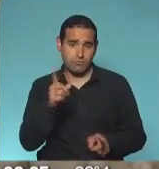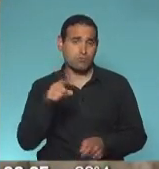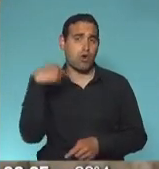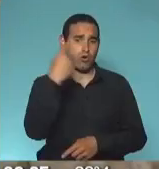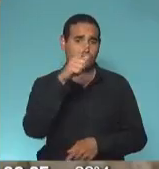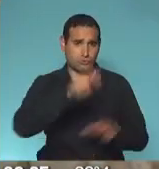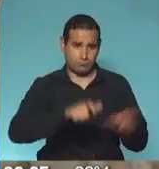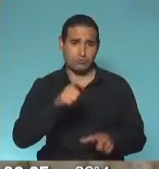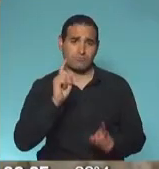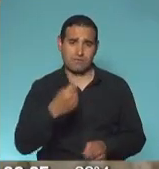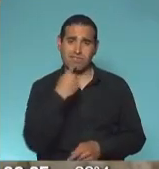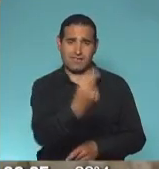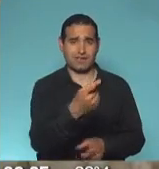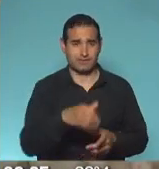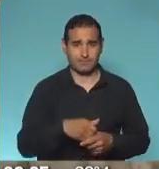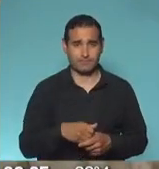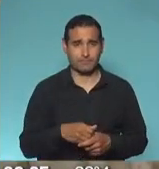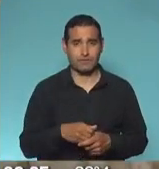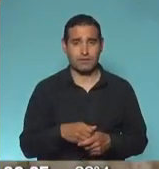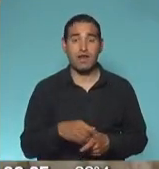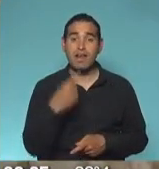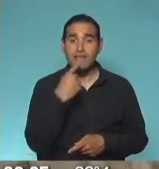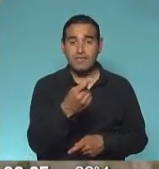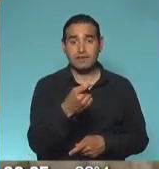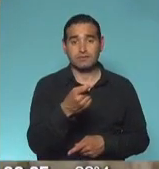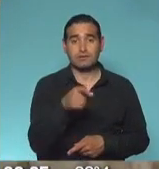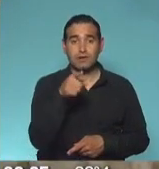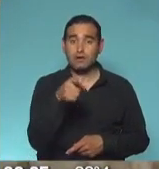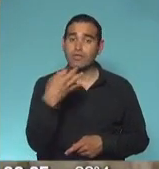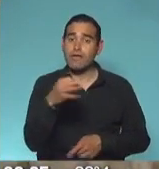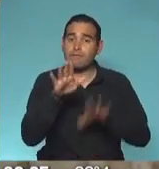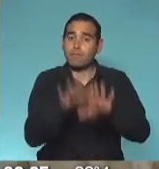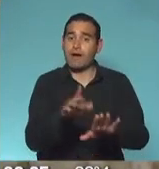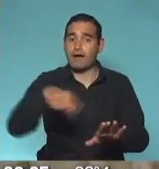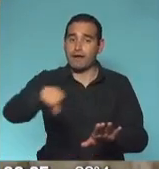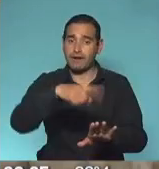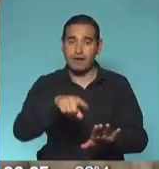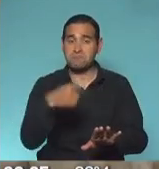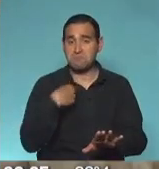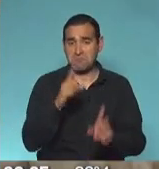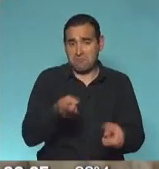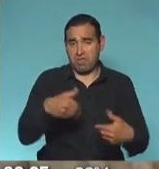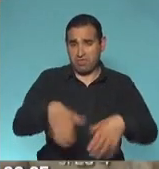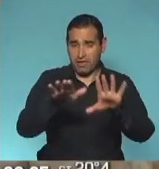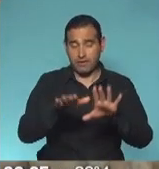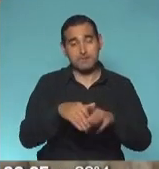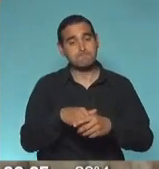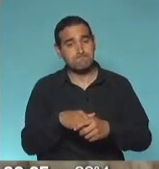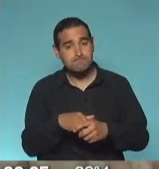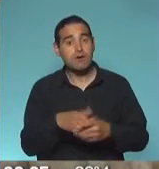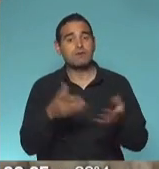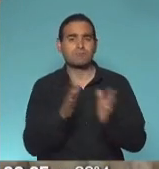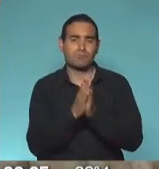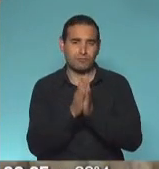Eğer bunu durduracaksanız durdurun dedik size. Ama durdurmadınız. Ve şimdi